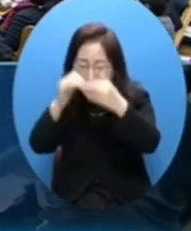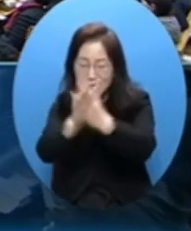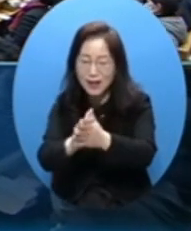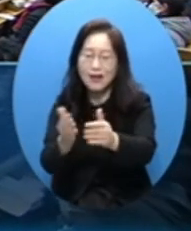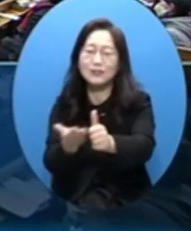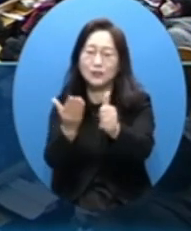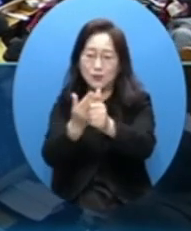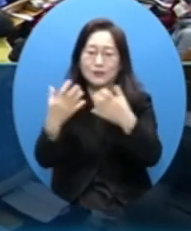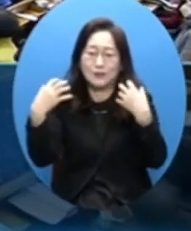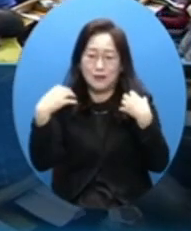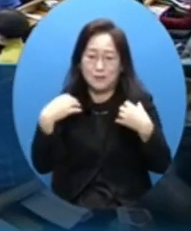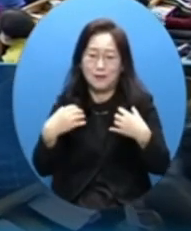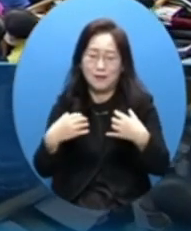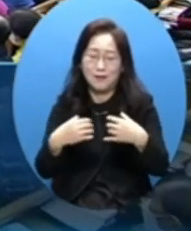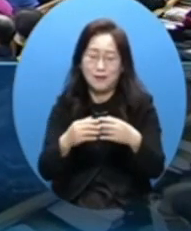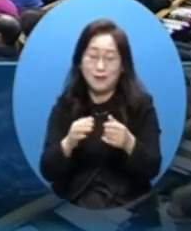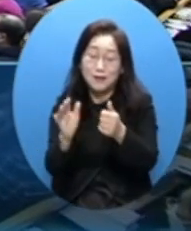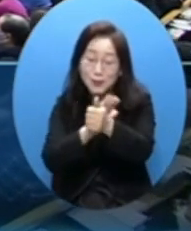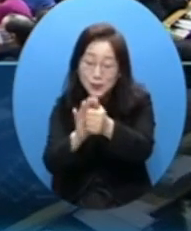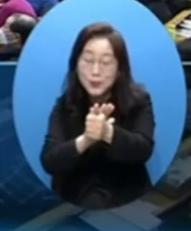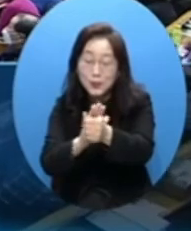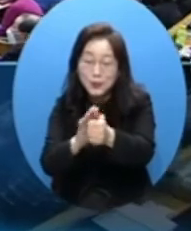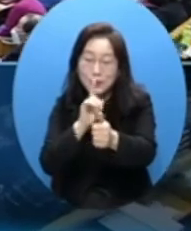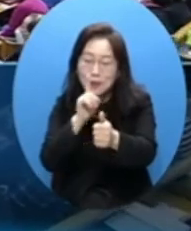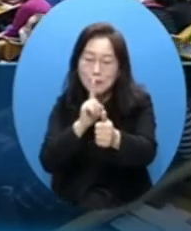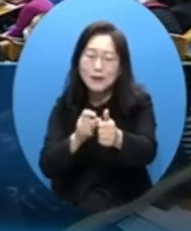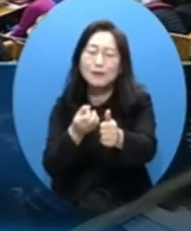하고 그들을 간혹한 말로 위로하였더라